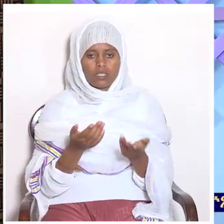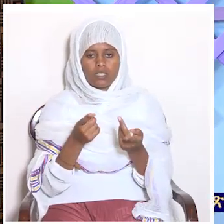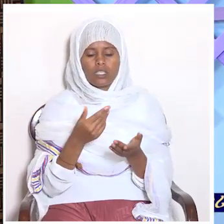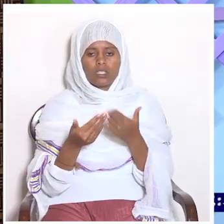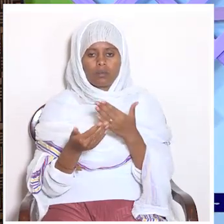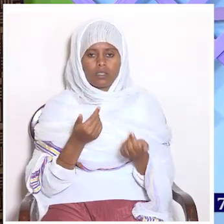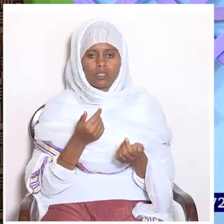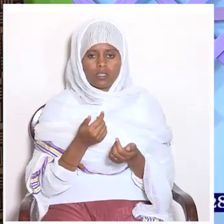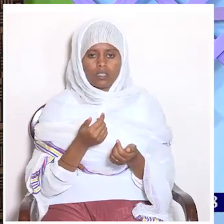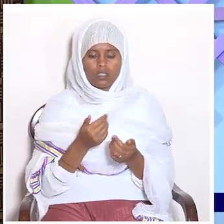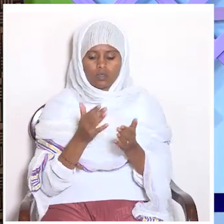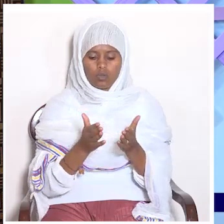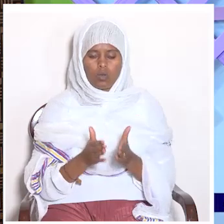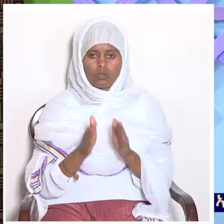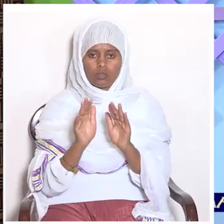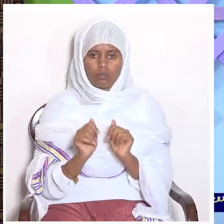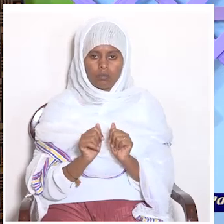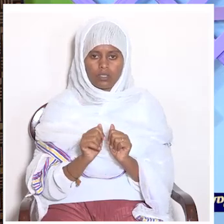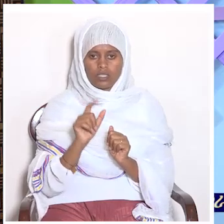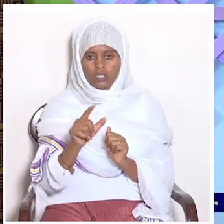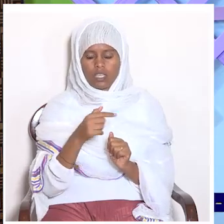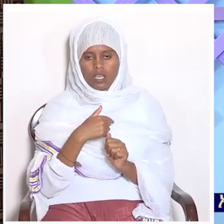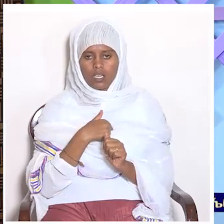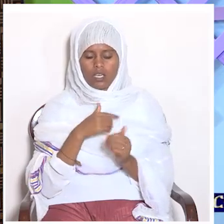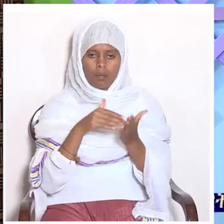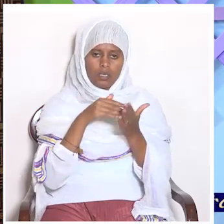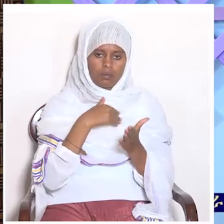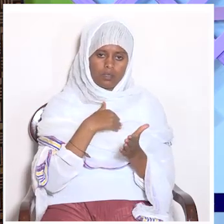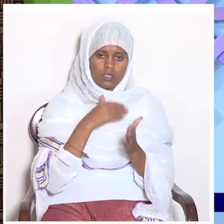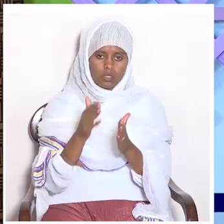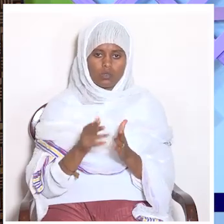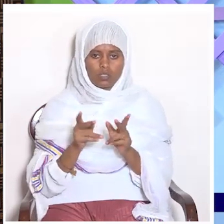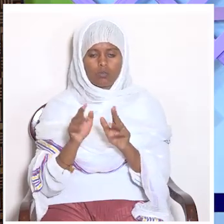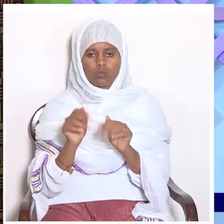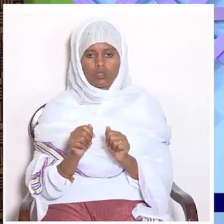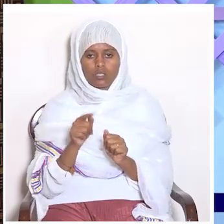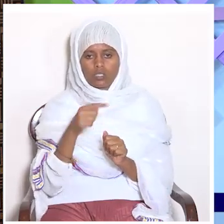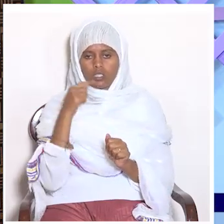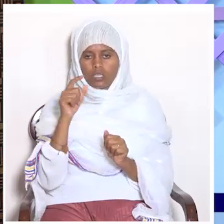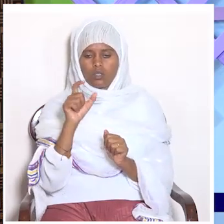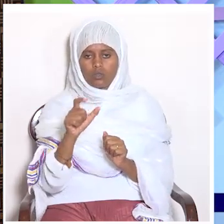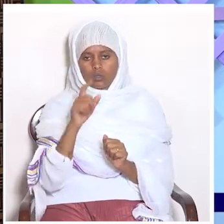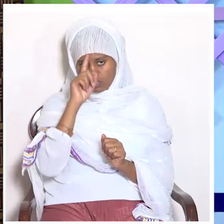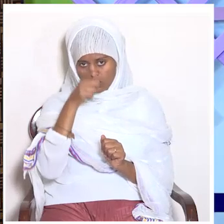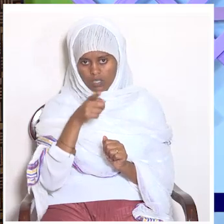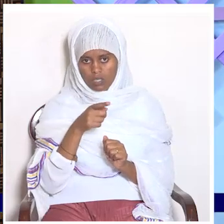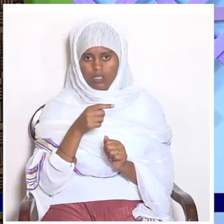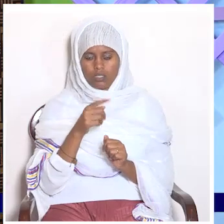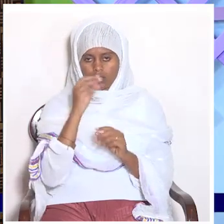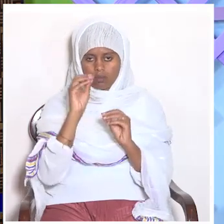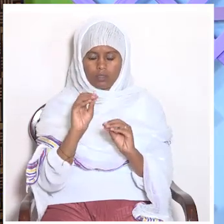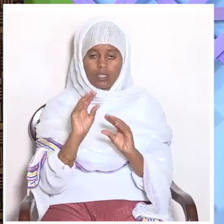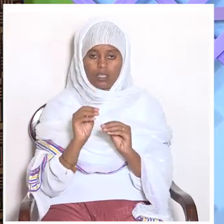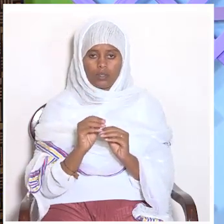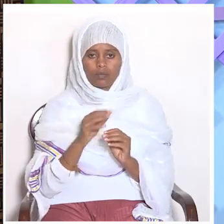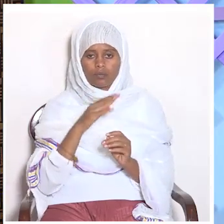ከይትምፍነና እዚ እንታይ ንግበር ጥራይ ድልዋ ዳኣ ንኹን እምበር ንሳ ንዓና ናባና ንክትመፅእ ድልውቲ ምዃና እዚ ቃል እዚ